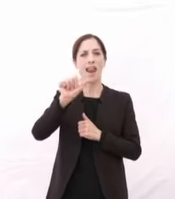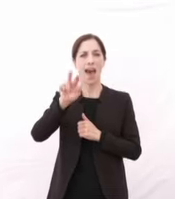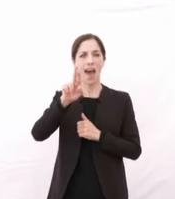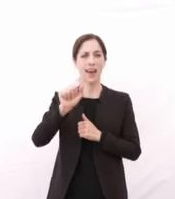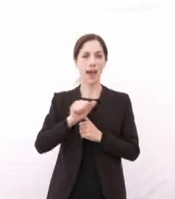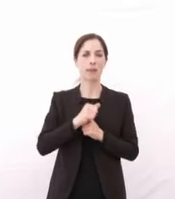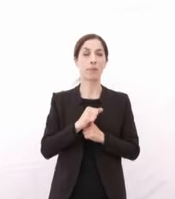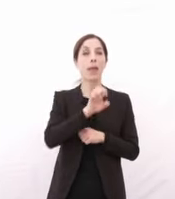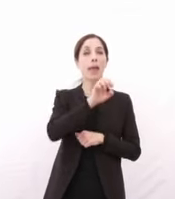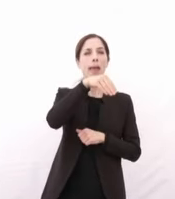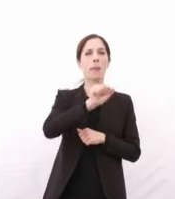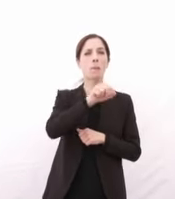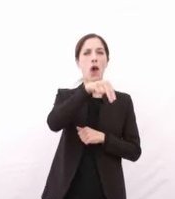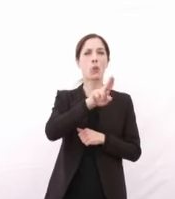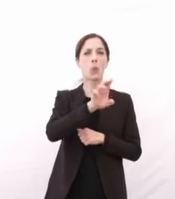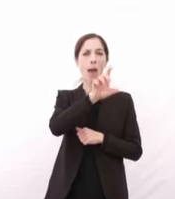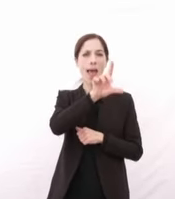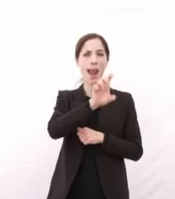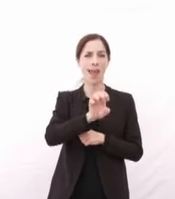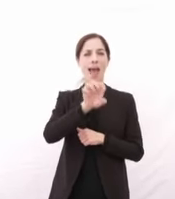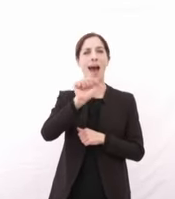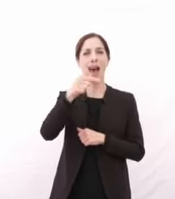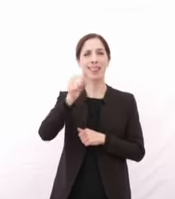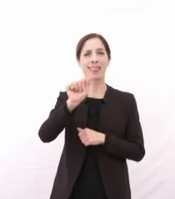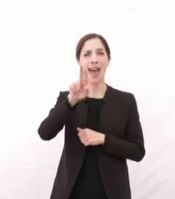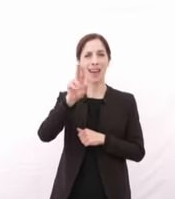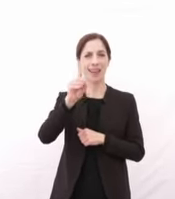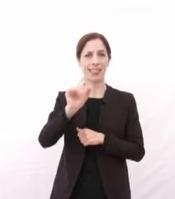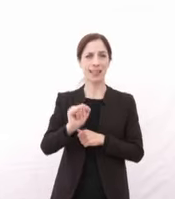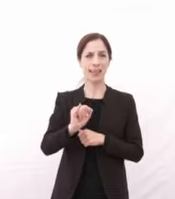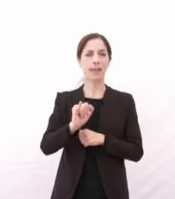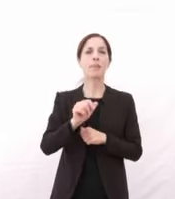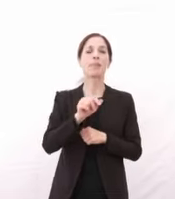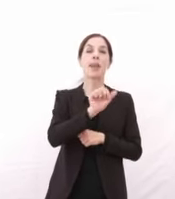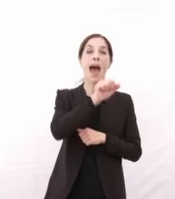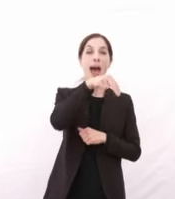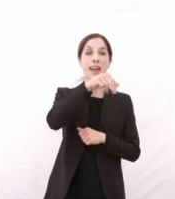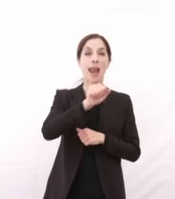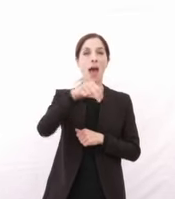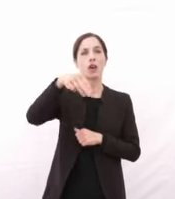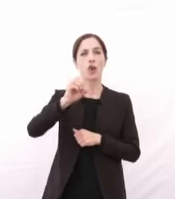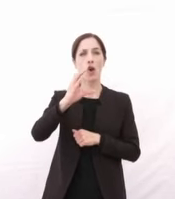Emanuele Attardi, Anna Nocera,